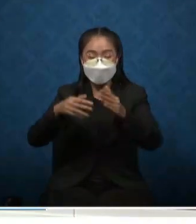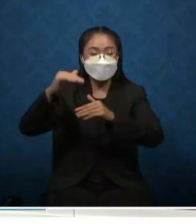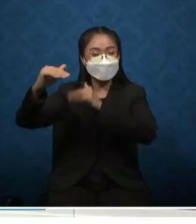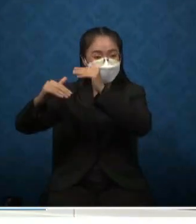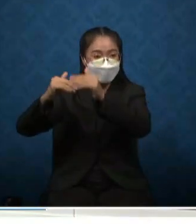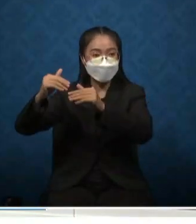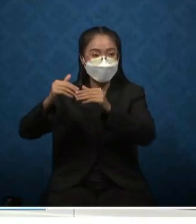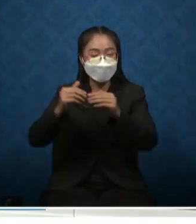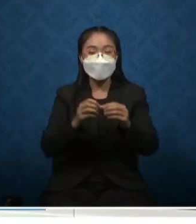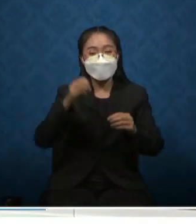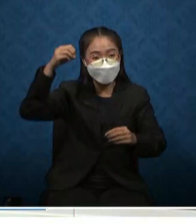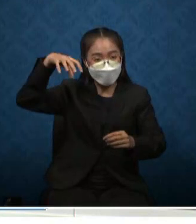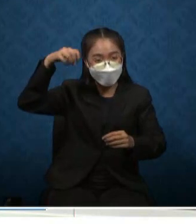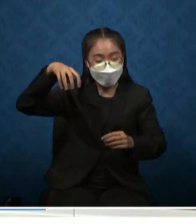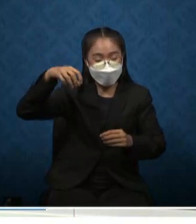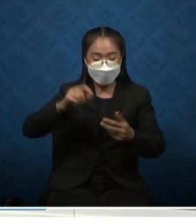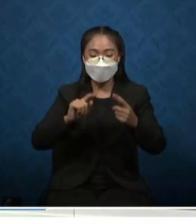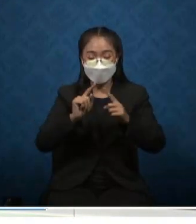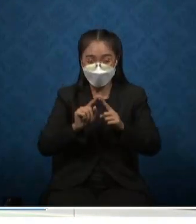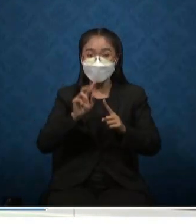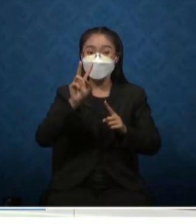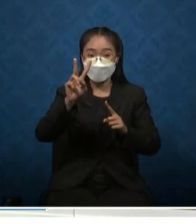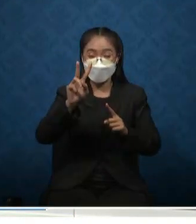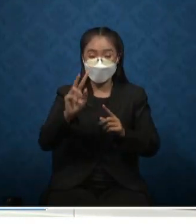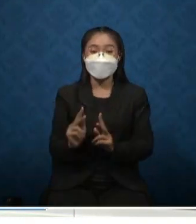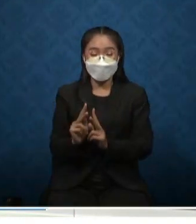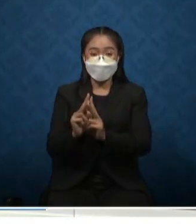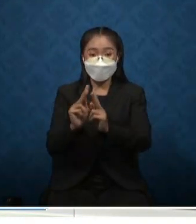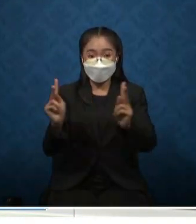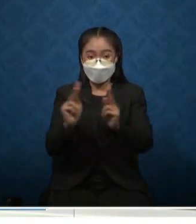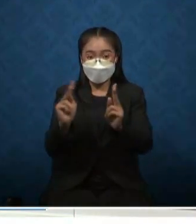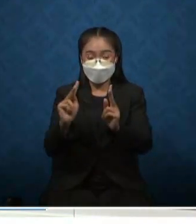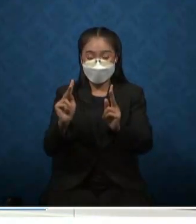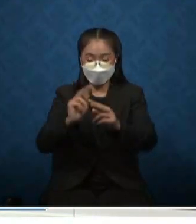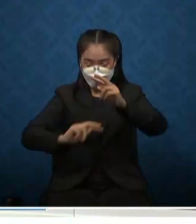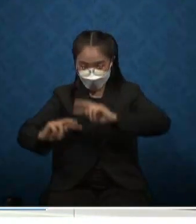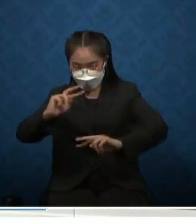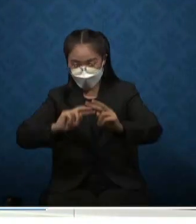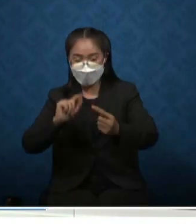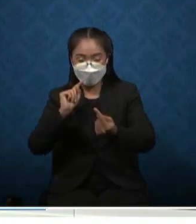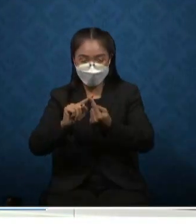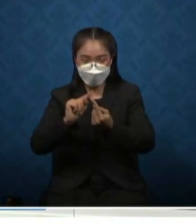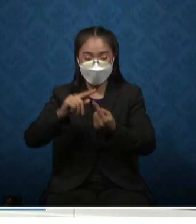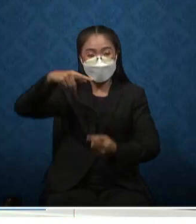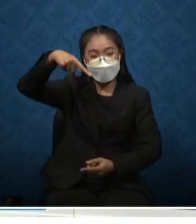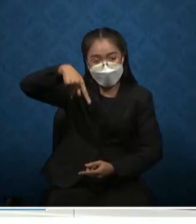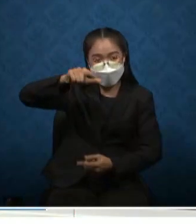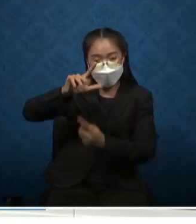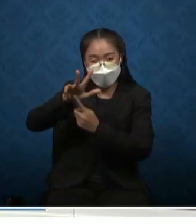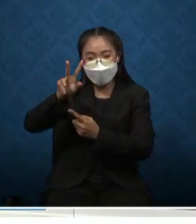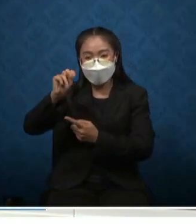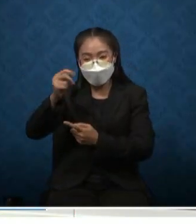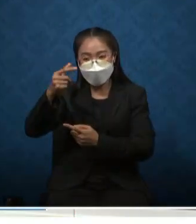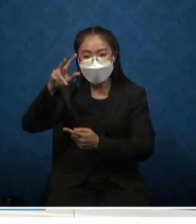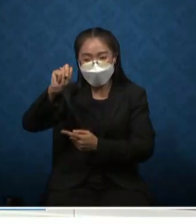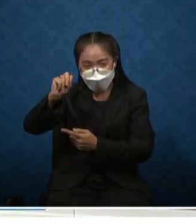อัจฉริยะ Smart Grid 2สำนักงานคณะกรรมการกำกับกิจการพลังงานโดยมีการให้ข้อมูลเกี่ยวกับแผน